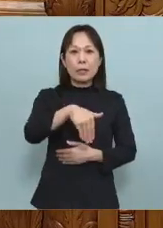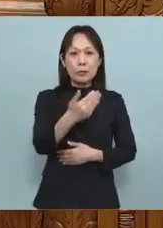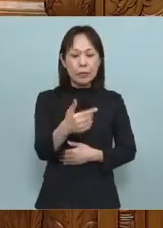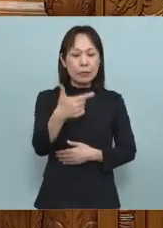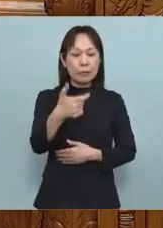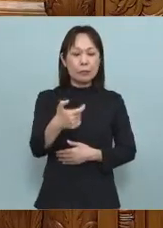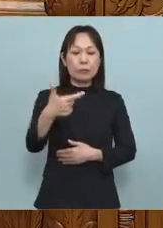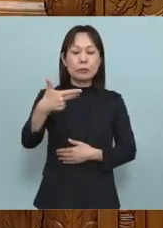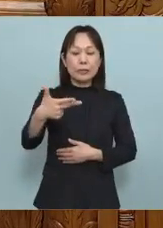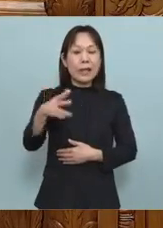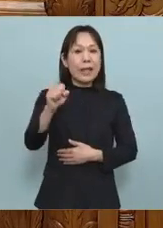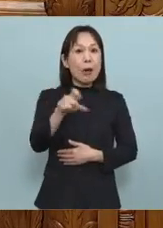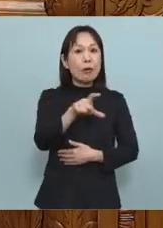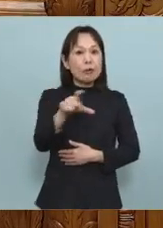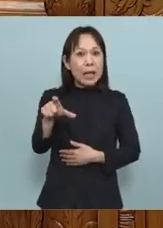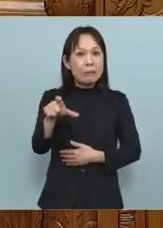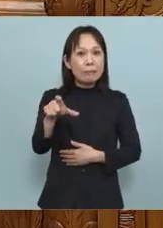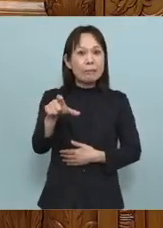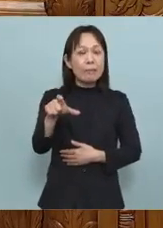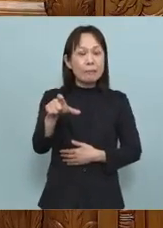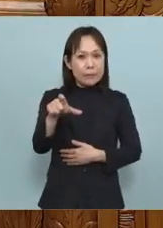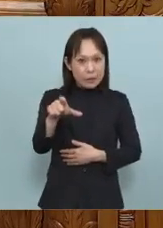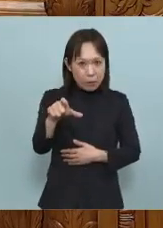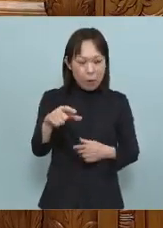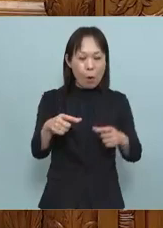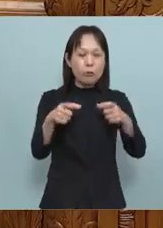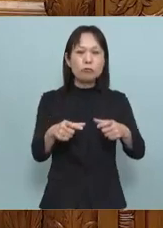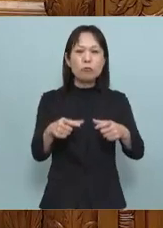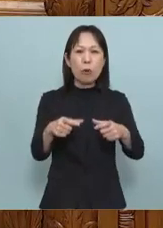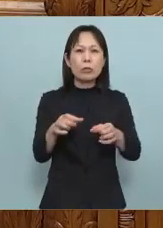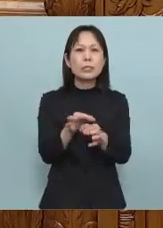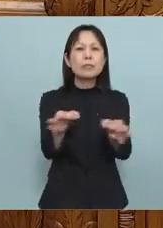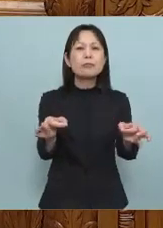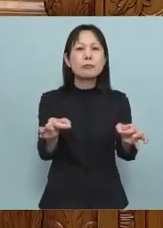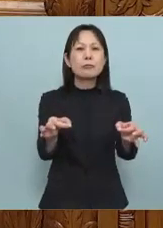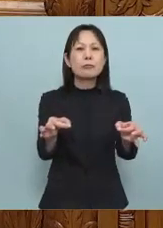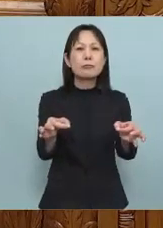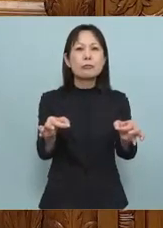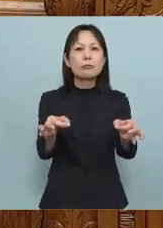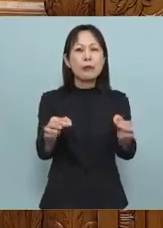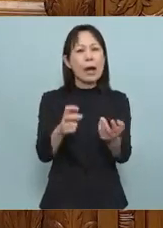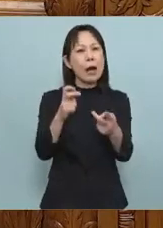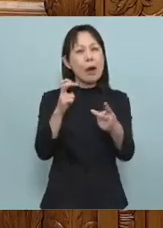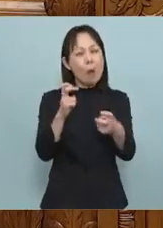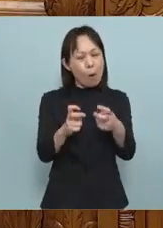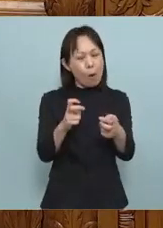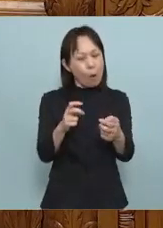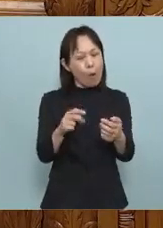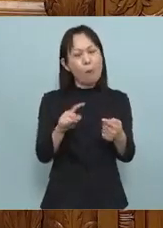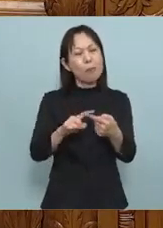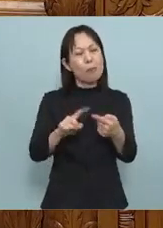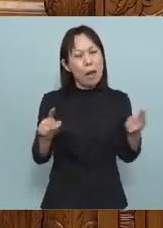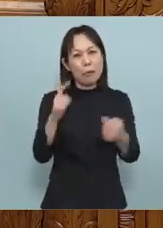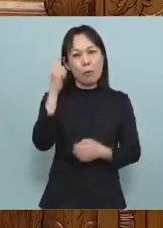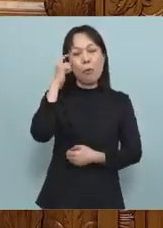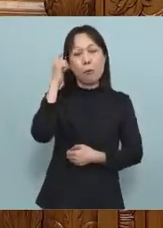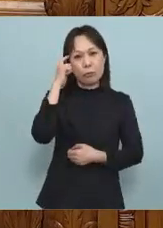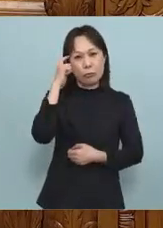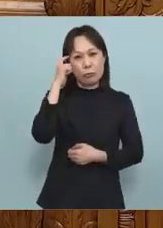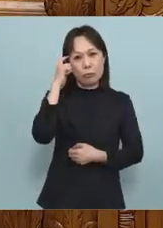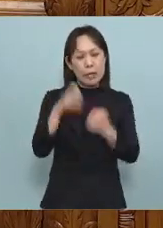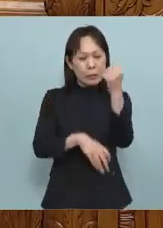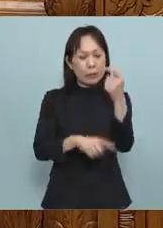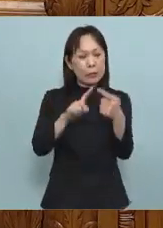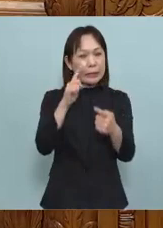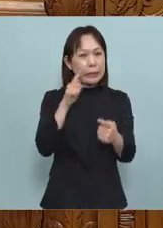億円という子育て世帯へのクーポン支給は、ごうごうたる非難の嵐です。抜本的な見直しをすべき